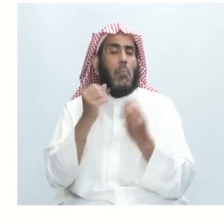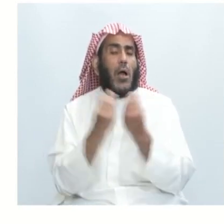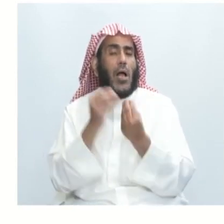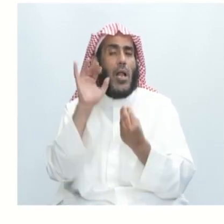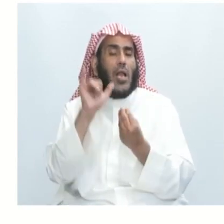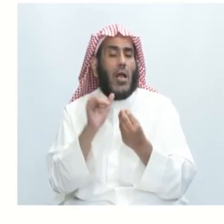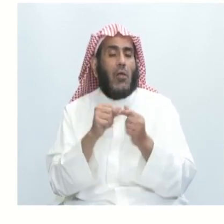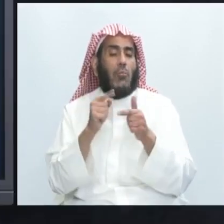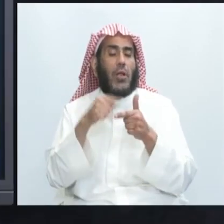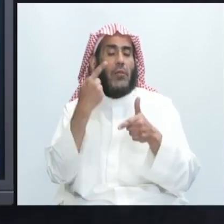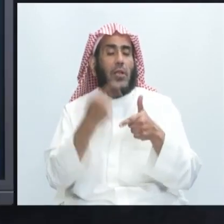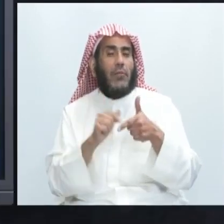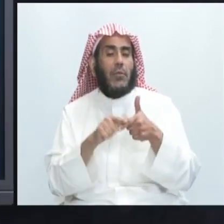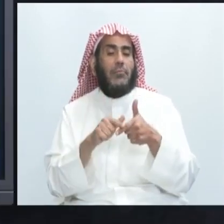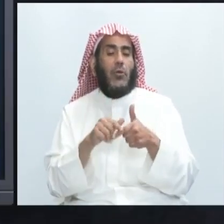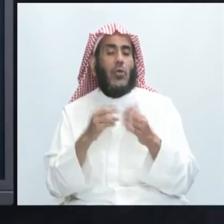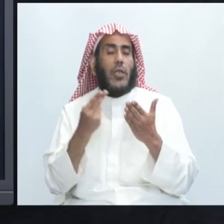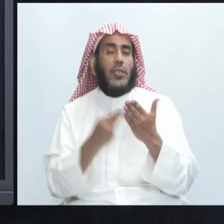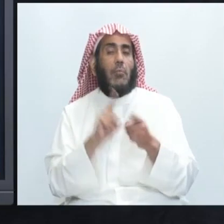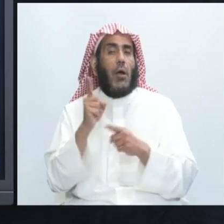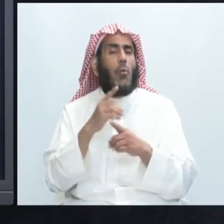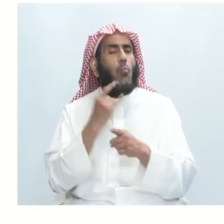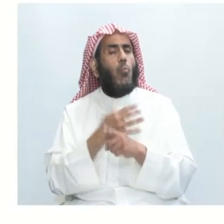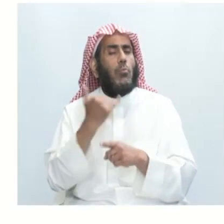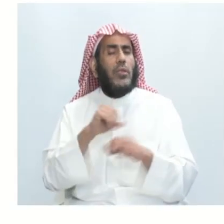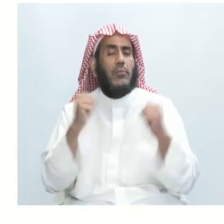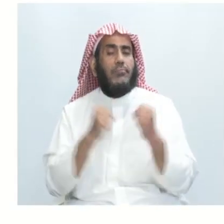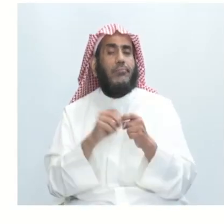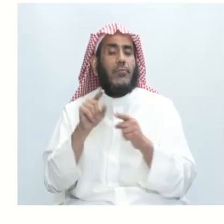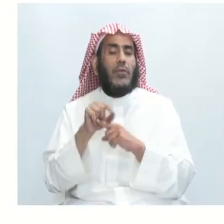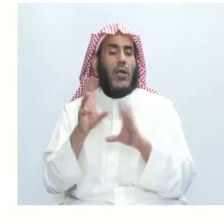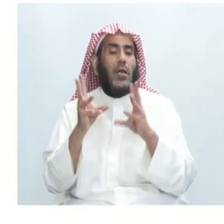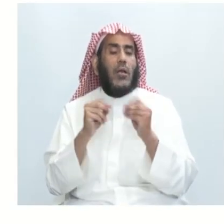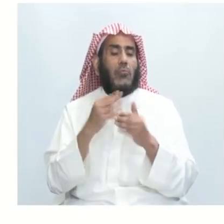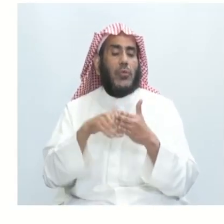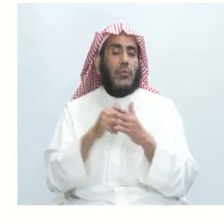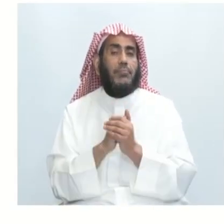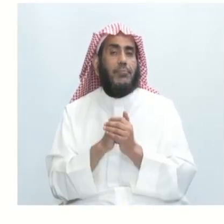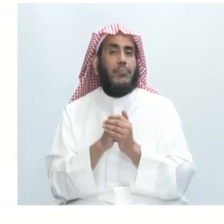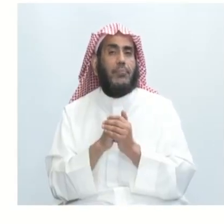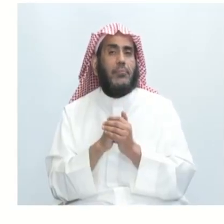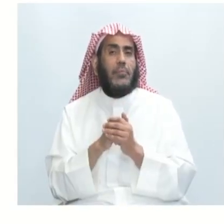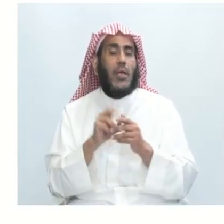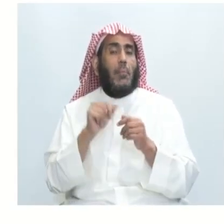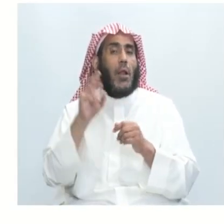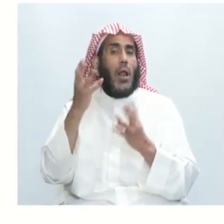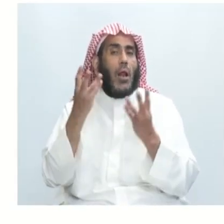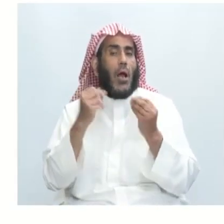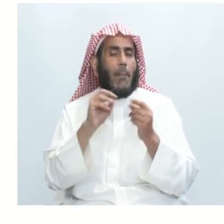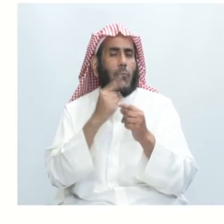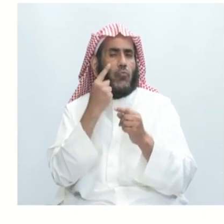ثم مع الحرف الذي الذي بعده وطريقه الكتابه مهما متطرفه راسها هنا كان متوسطه هنا ايضا بالارقام